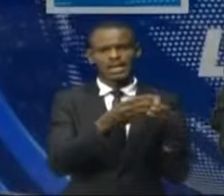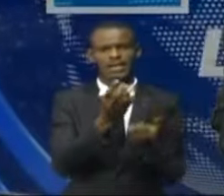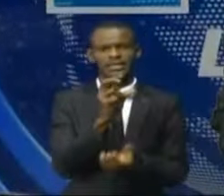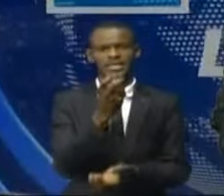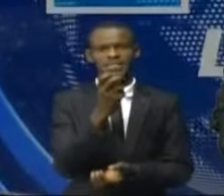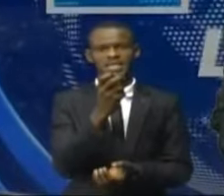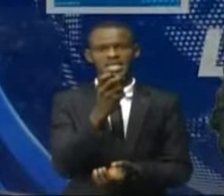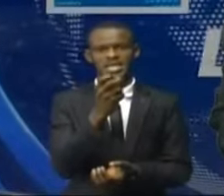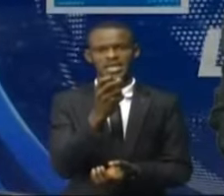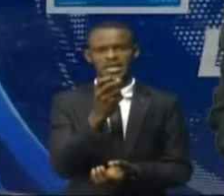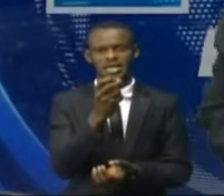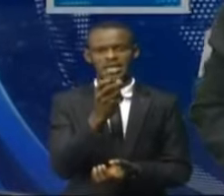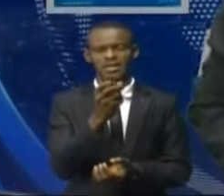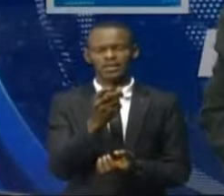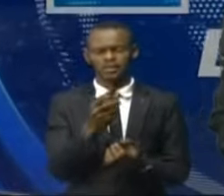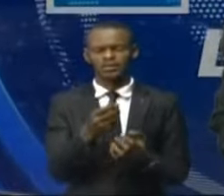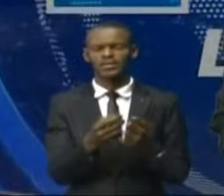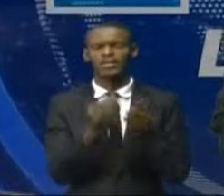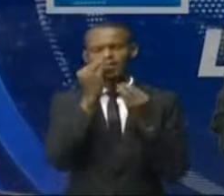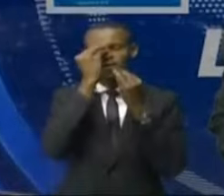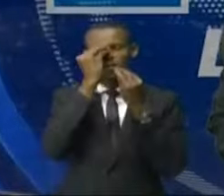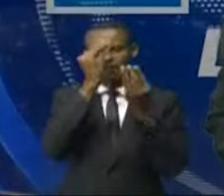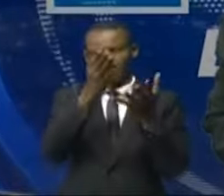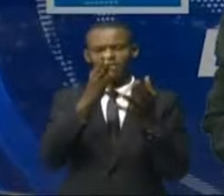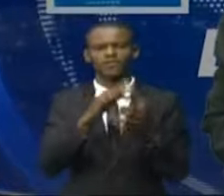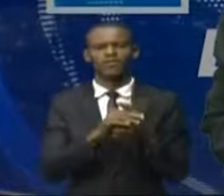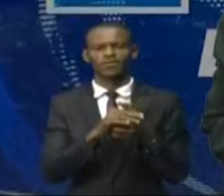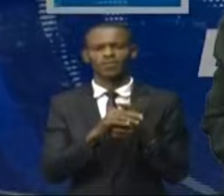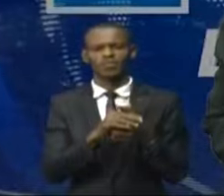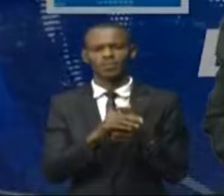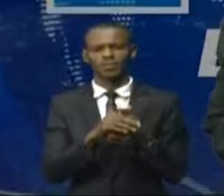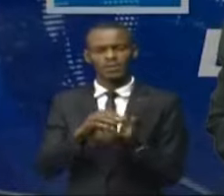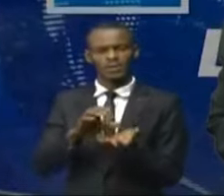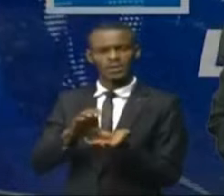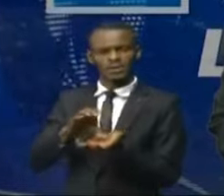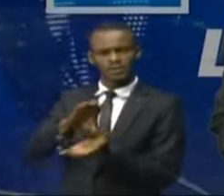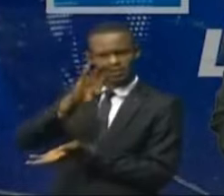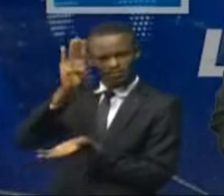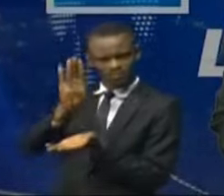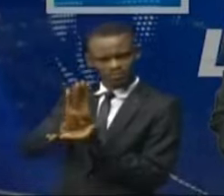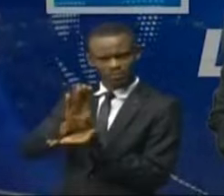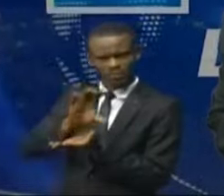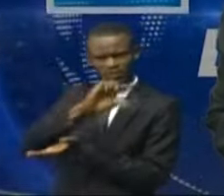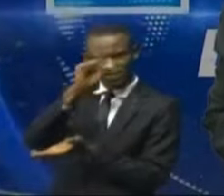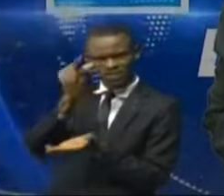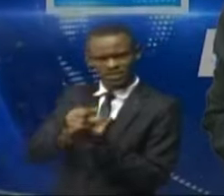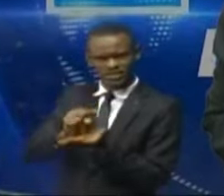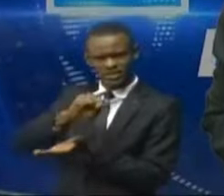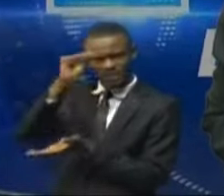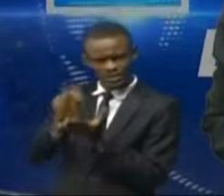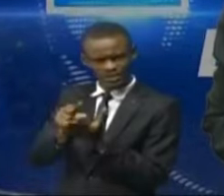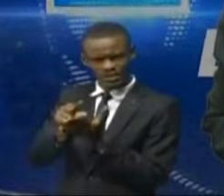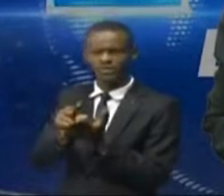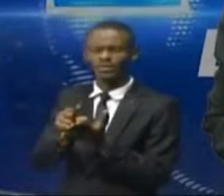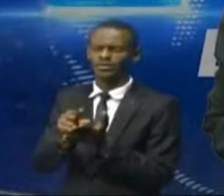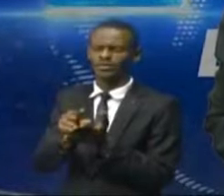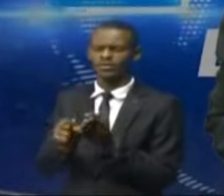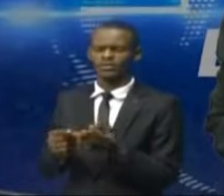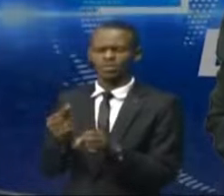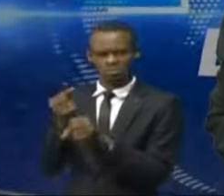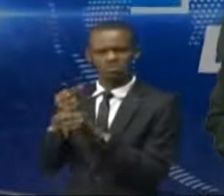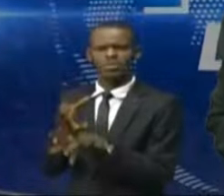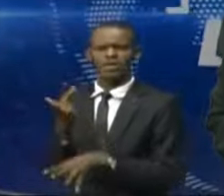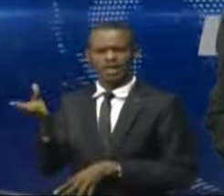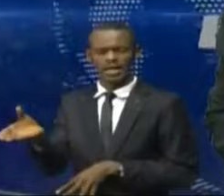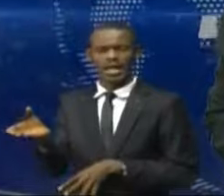se poursuivent. À cette occasion, le CAMI rappelle aux titulaires des droits miniers et ou de carrière les